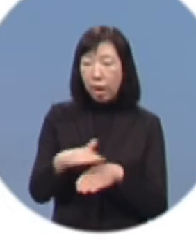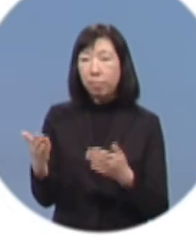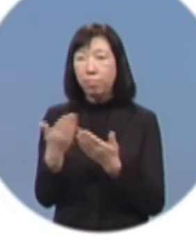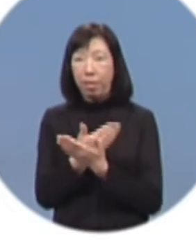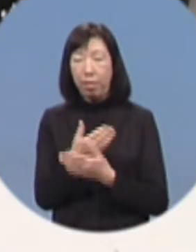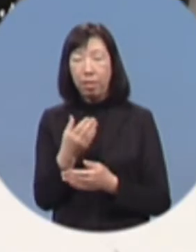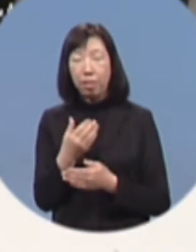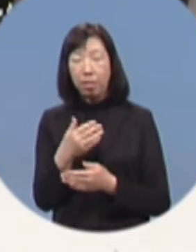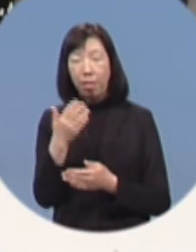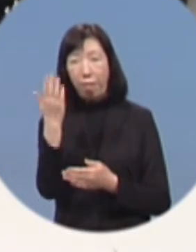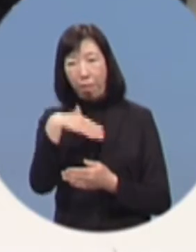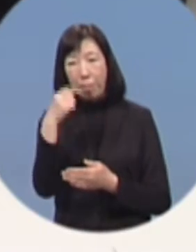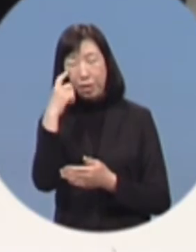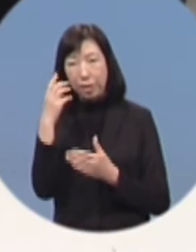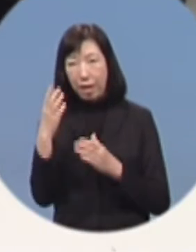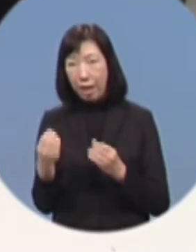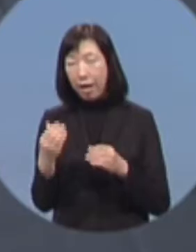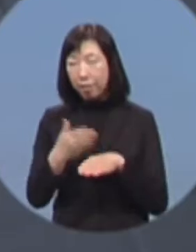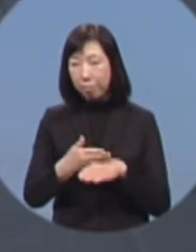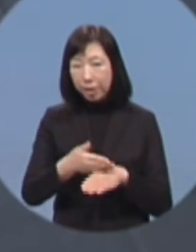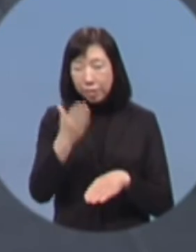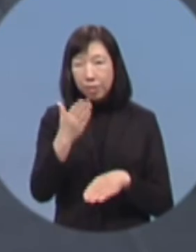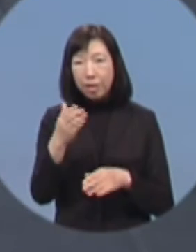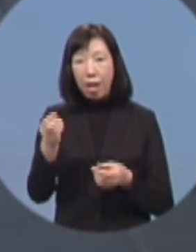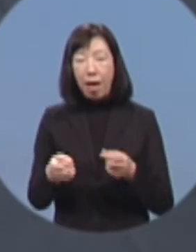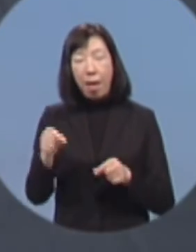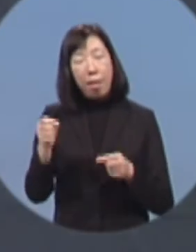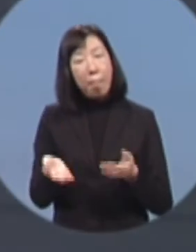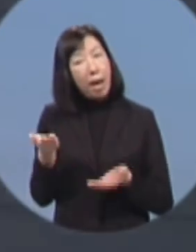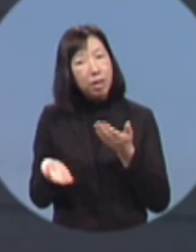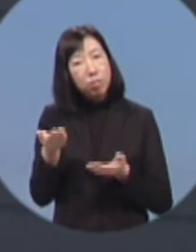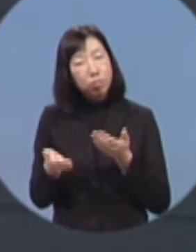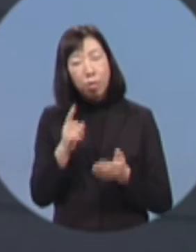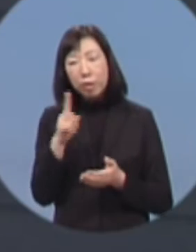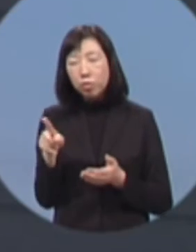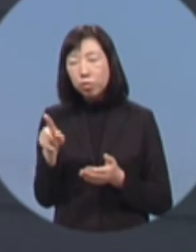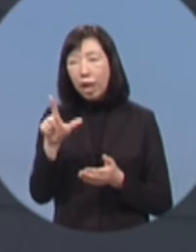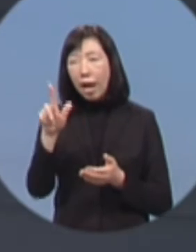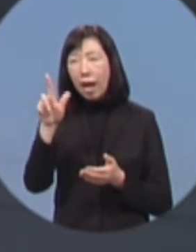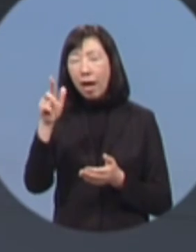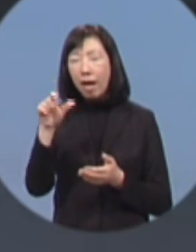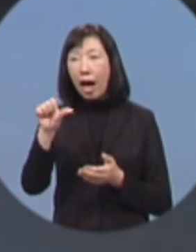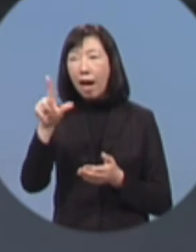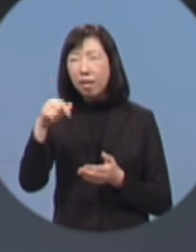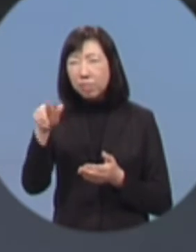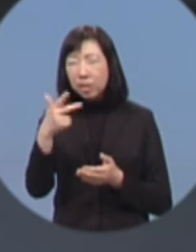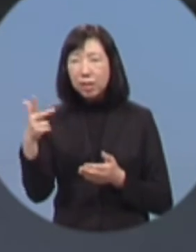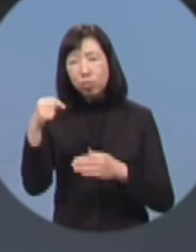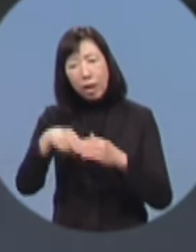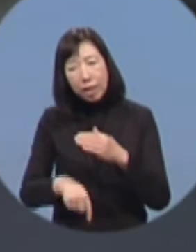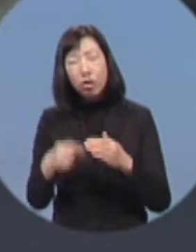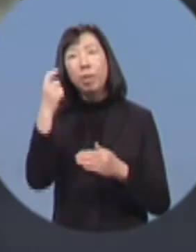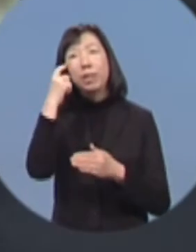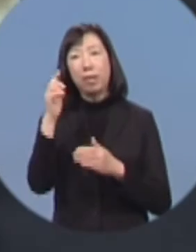らっしゃって感心しました、 はい、ありがとうございます、はい、こうバランスを見ながらアレンジしていくというのが奥が深いなと